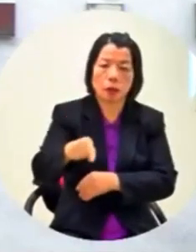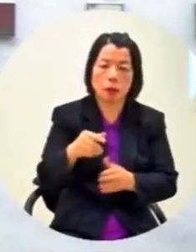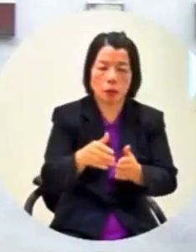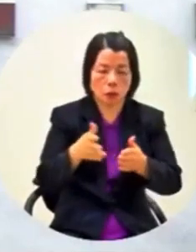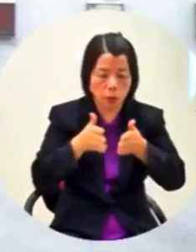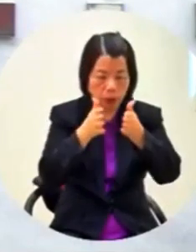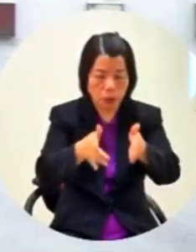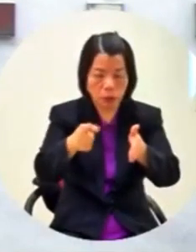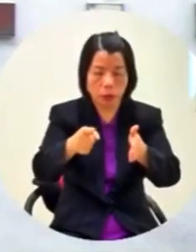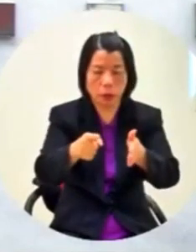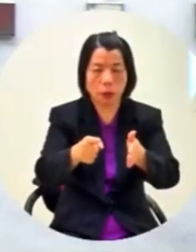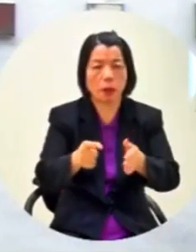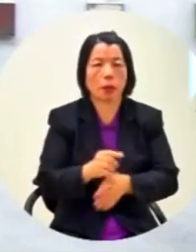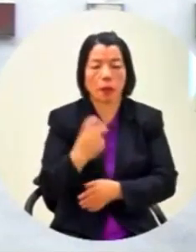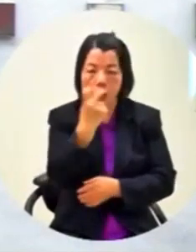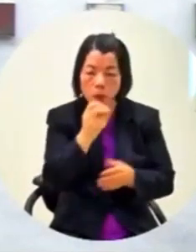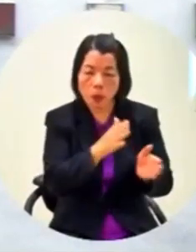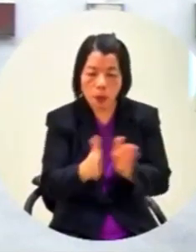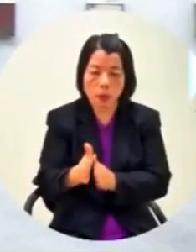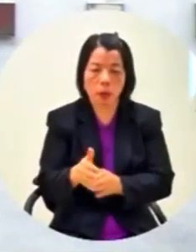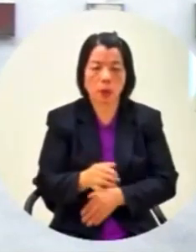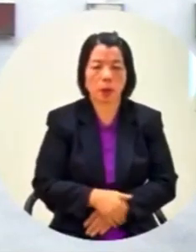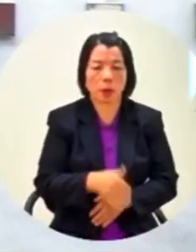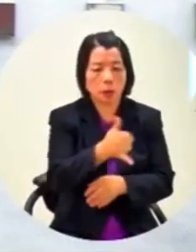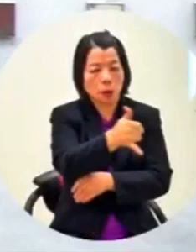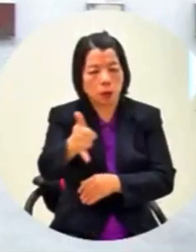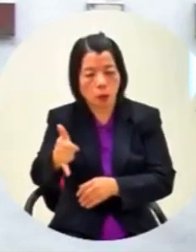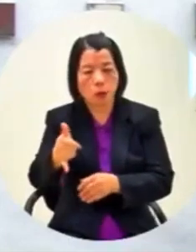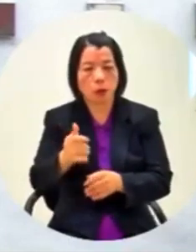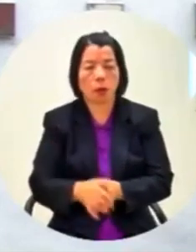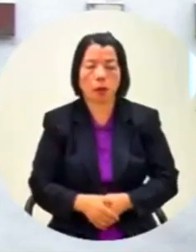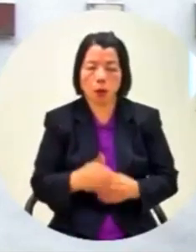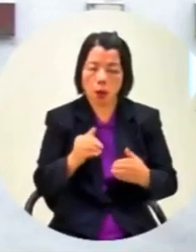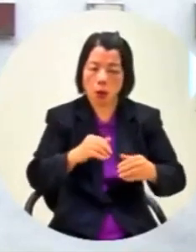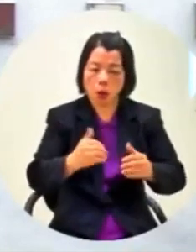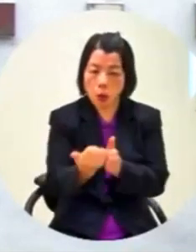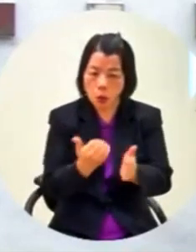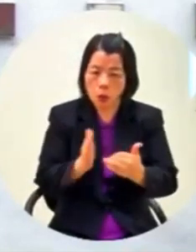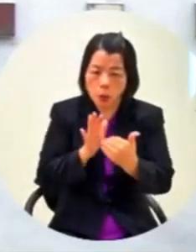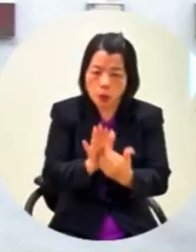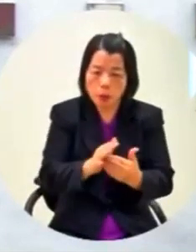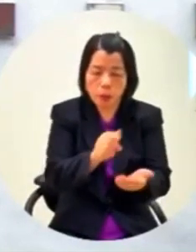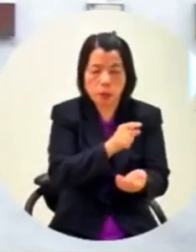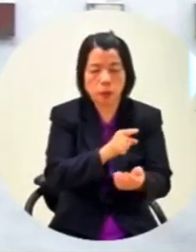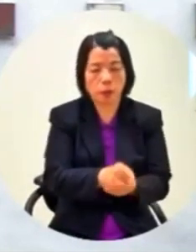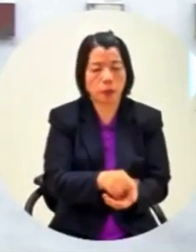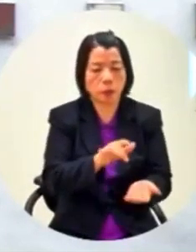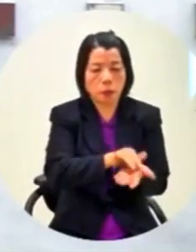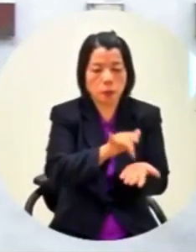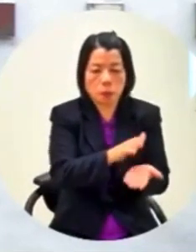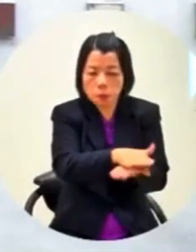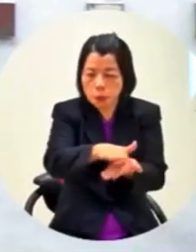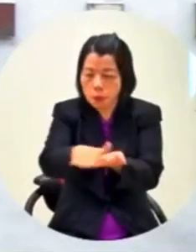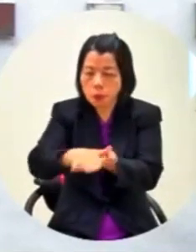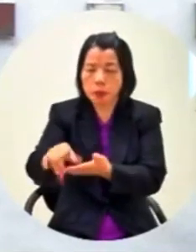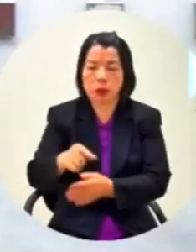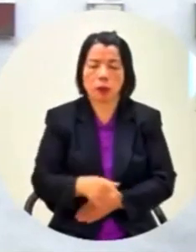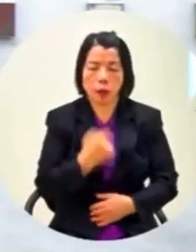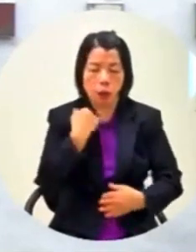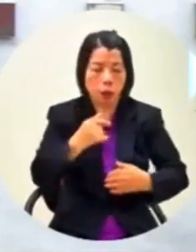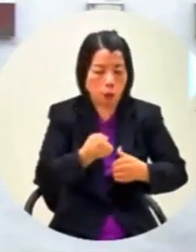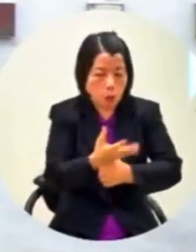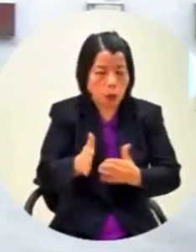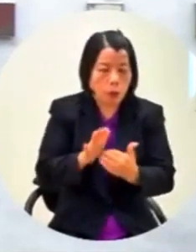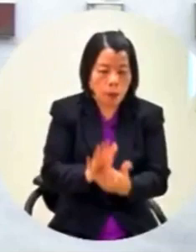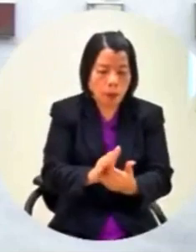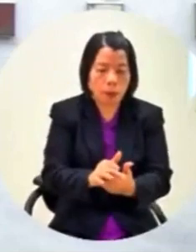并且针对重点场域进行预防性的消毒。我们希望能够防范病毒快速的